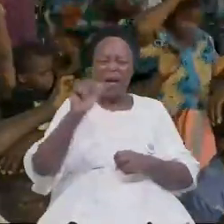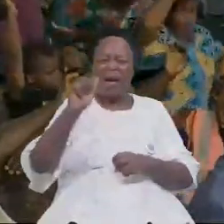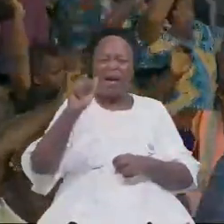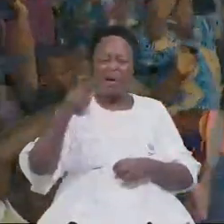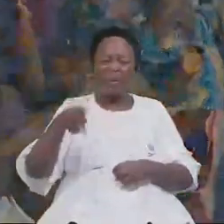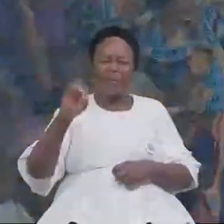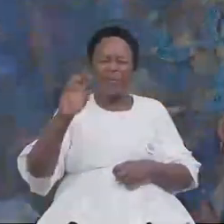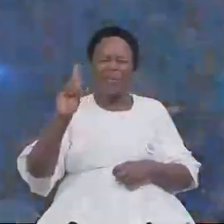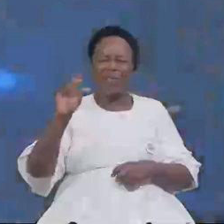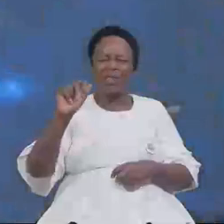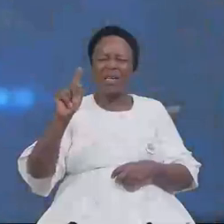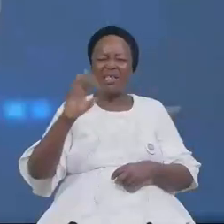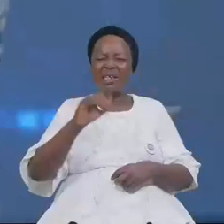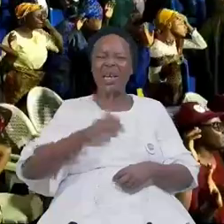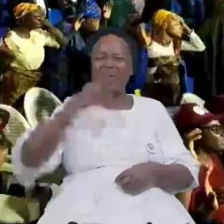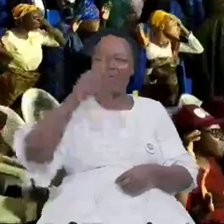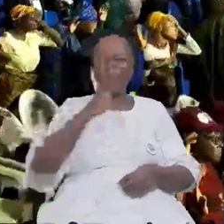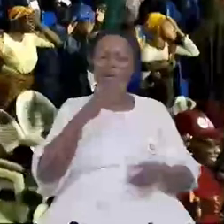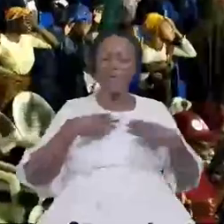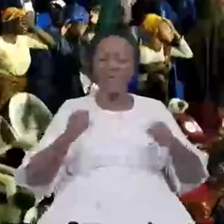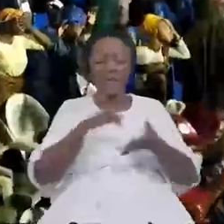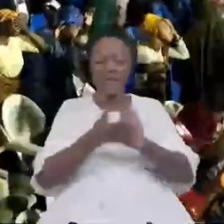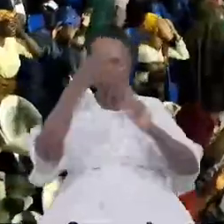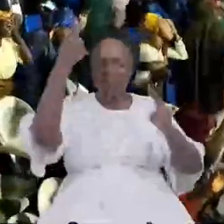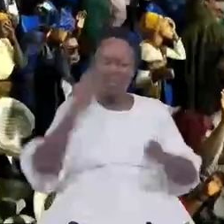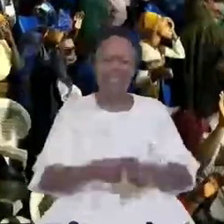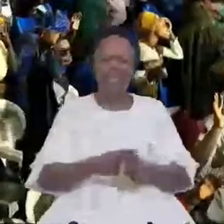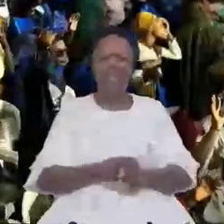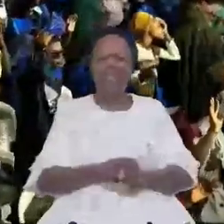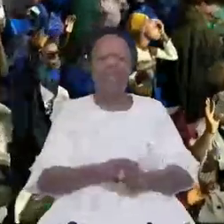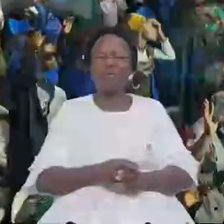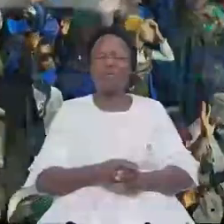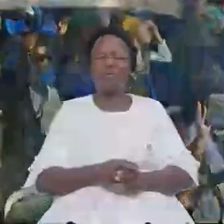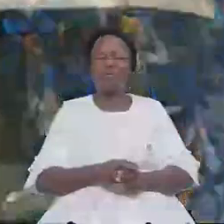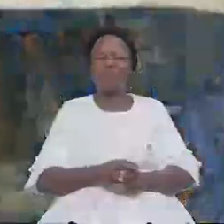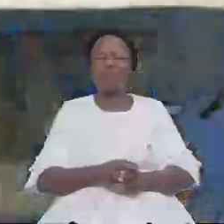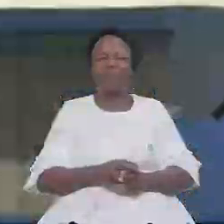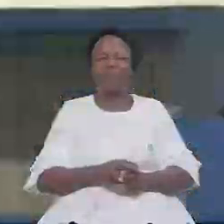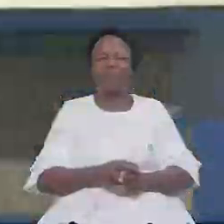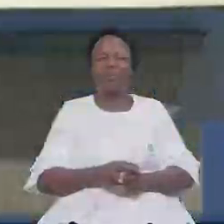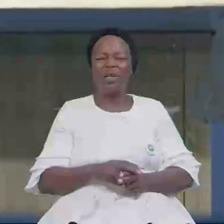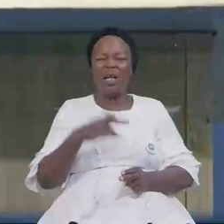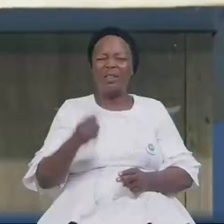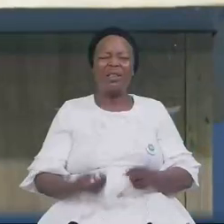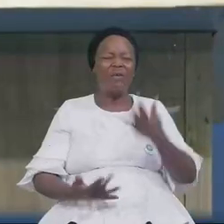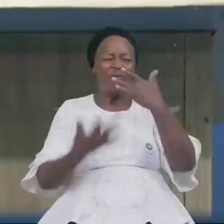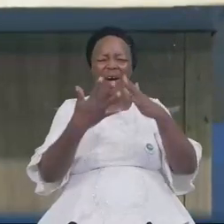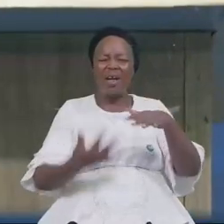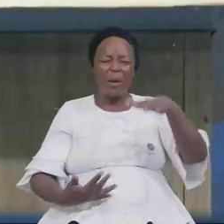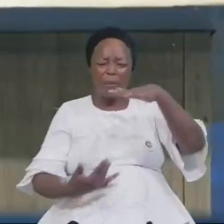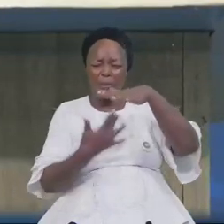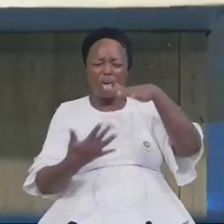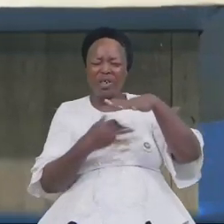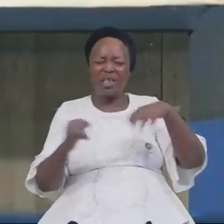d'appendicite. Je vous commande, soyez guéris au nom de Jésus-Christ. Le feu qui